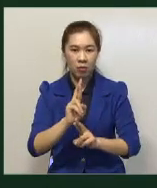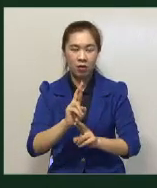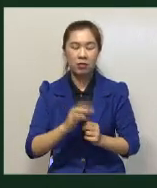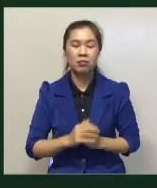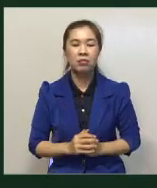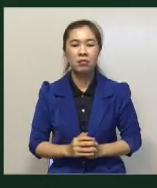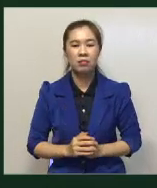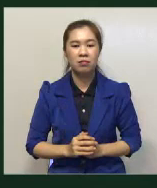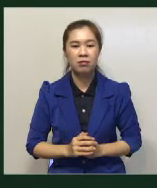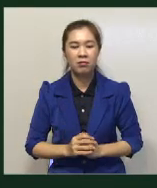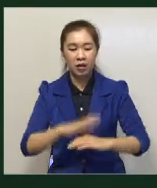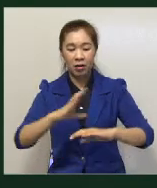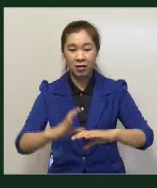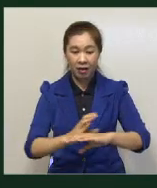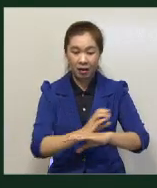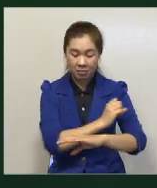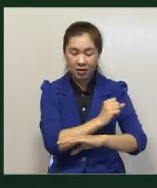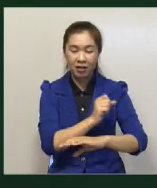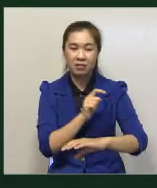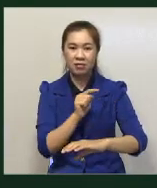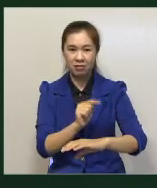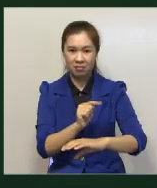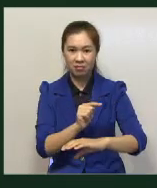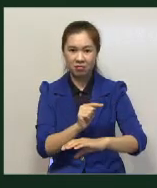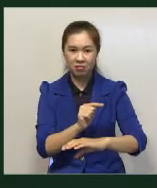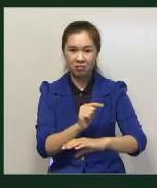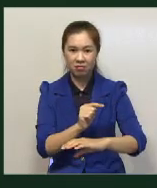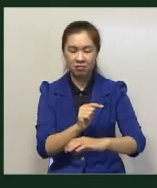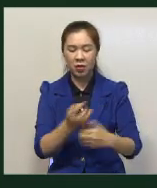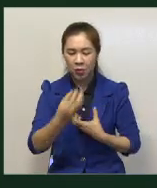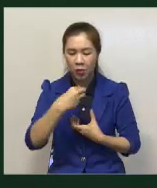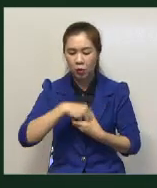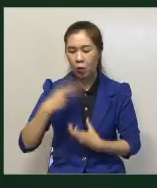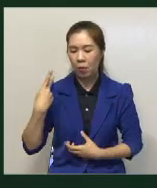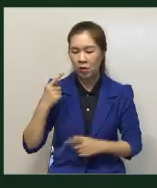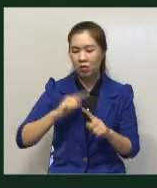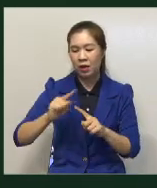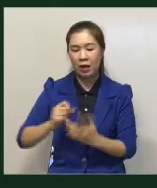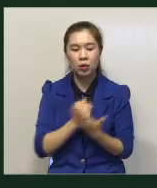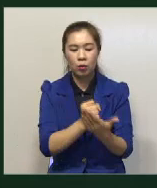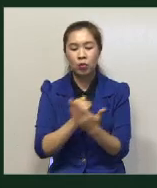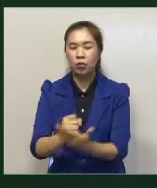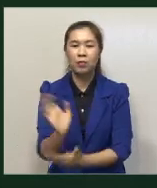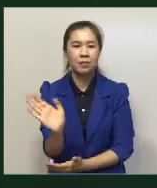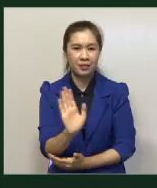ม่ให้การเมืองนั้นเข้ามาใช้ประโยชน์จากการช่วยเหลือประชาชน